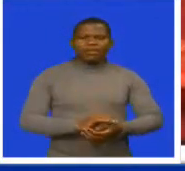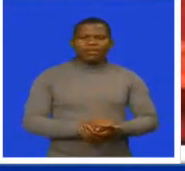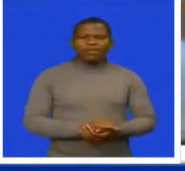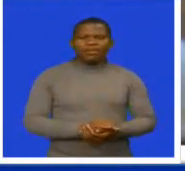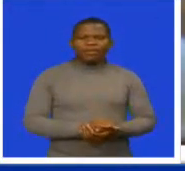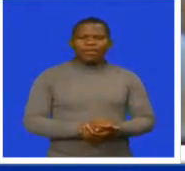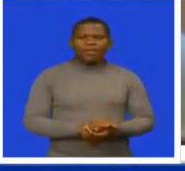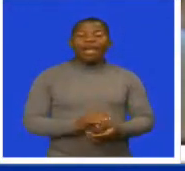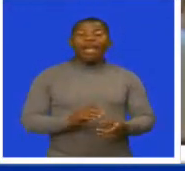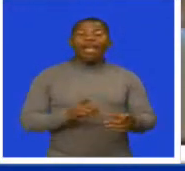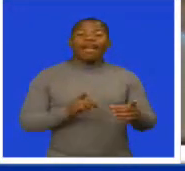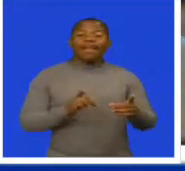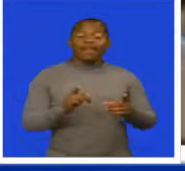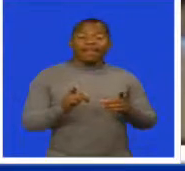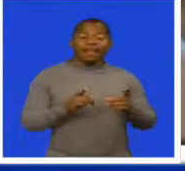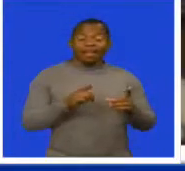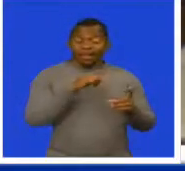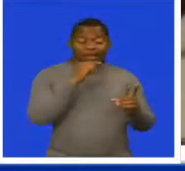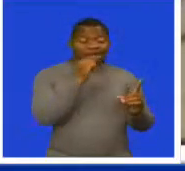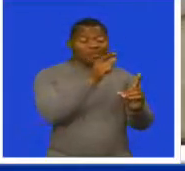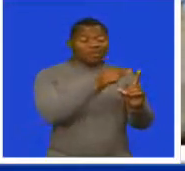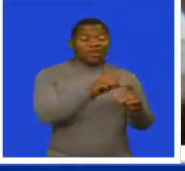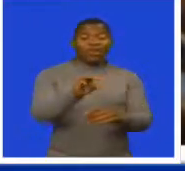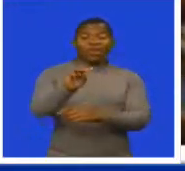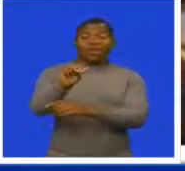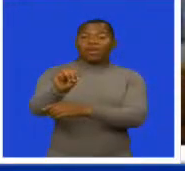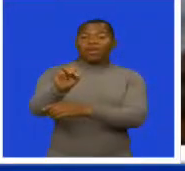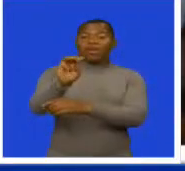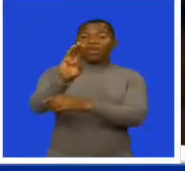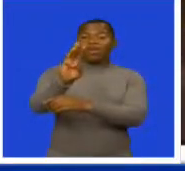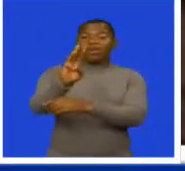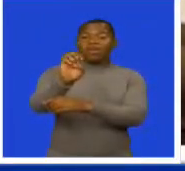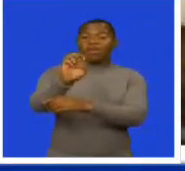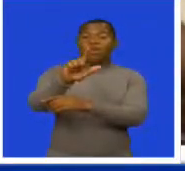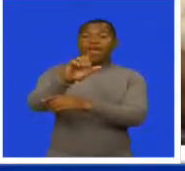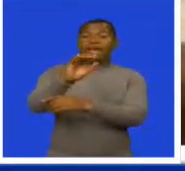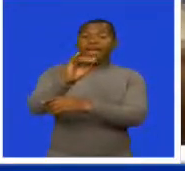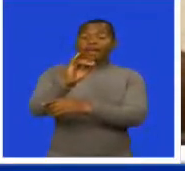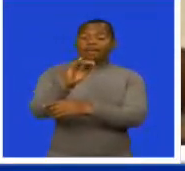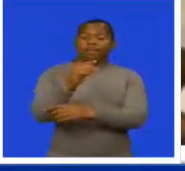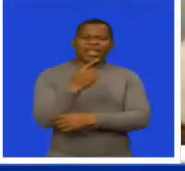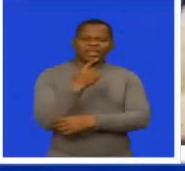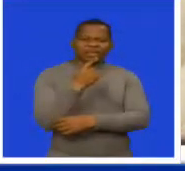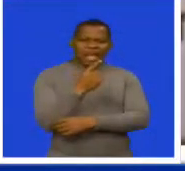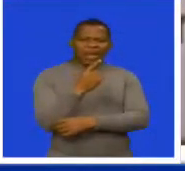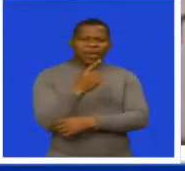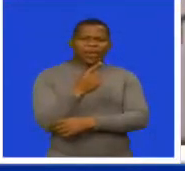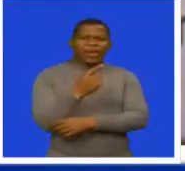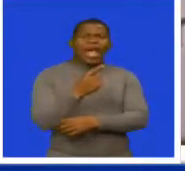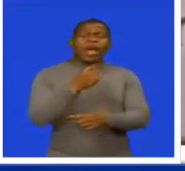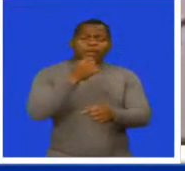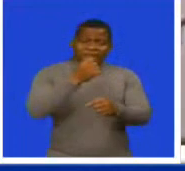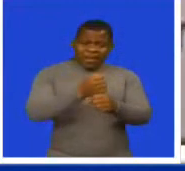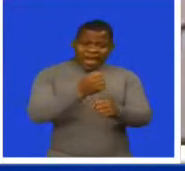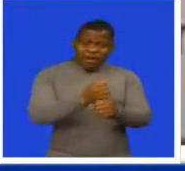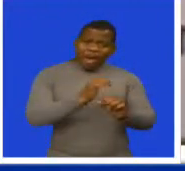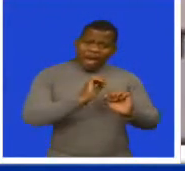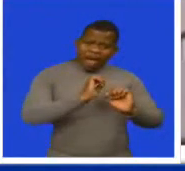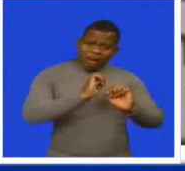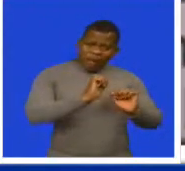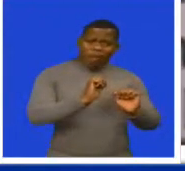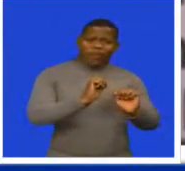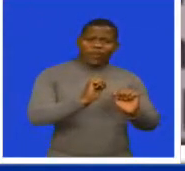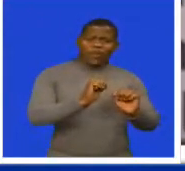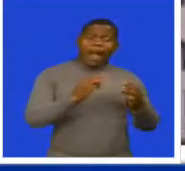Sandile Mweli uthi kungumsebenzi wabo kuhamba bafundzisa banake impilo yethu sebenti tembuso. Uma iqale le HIV